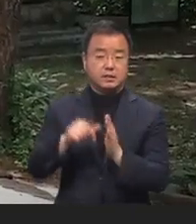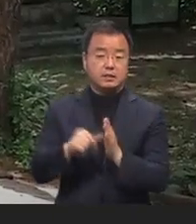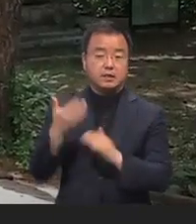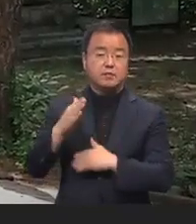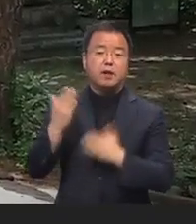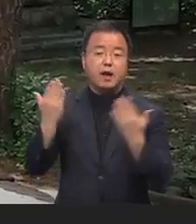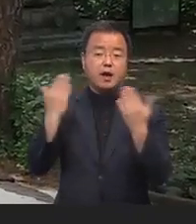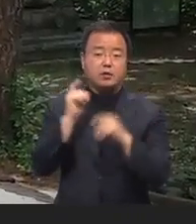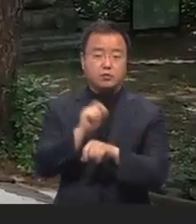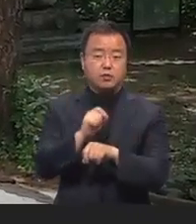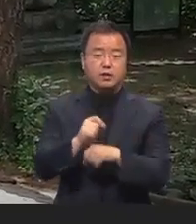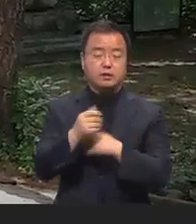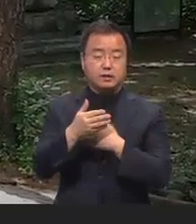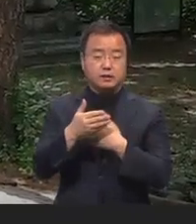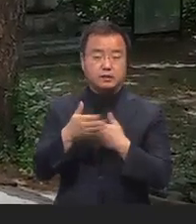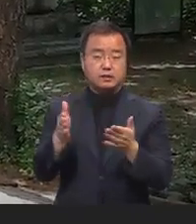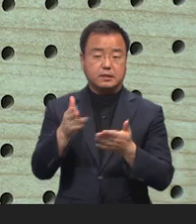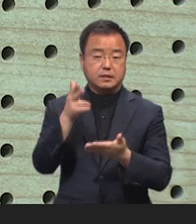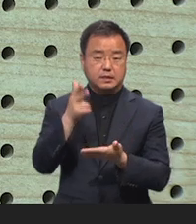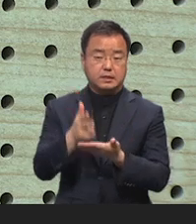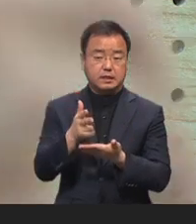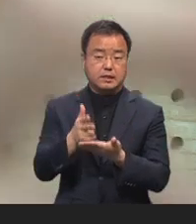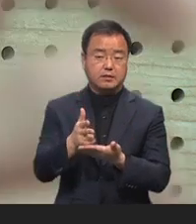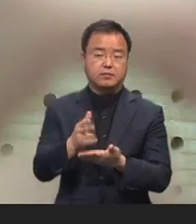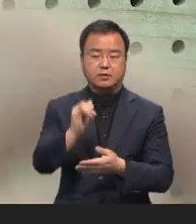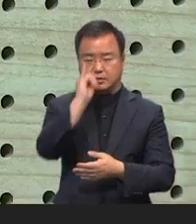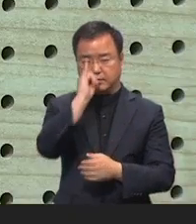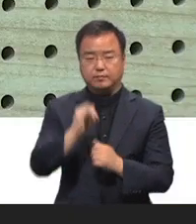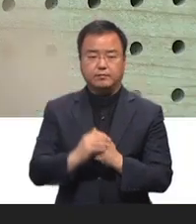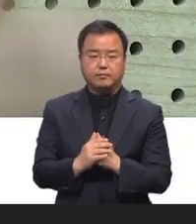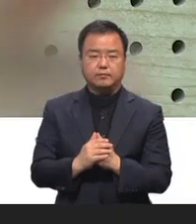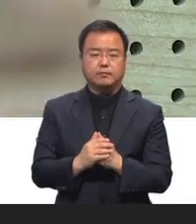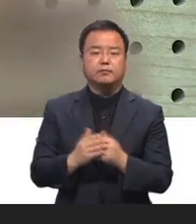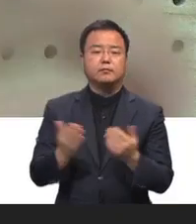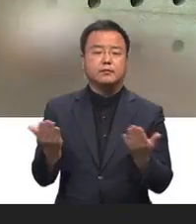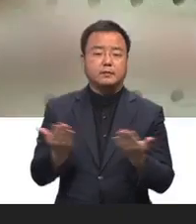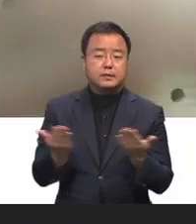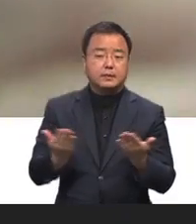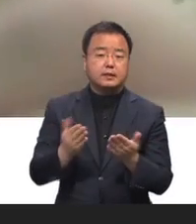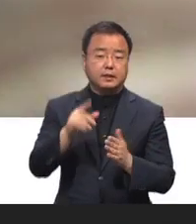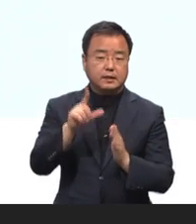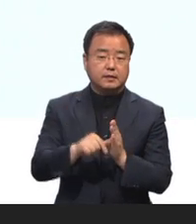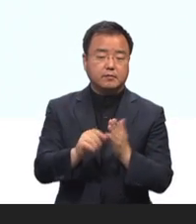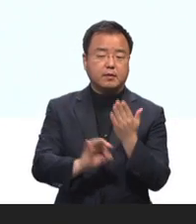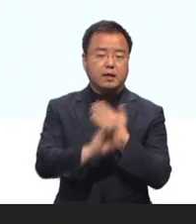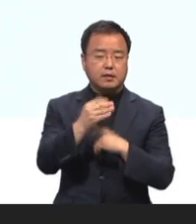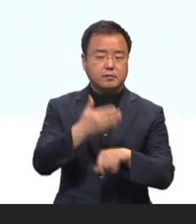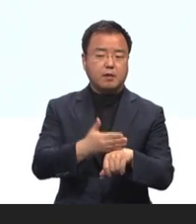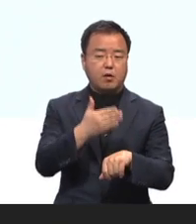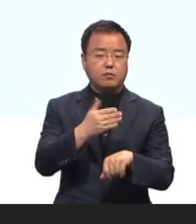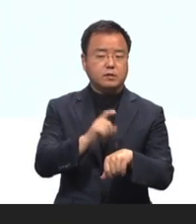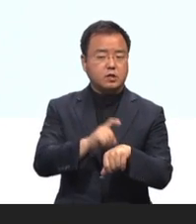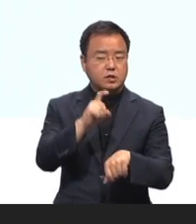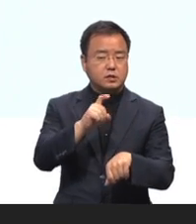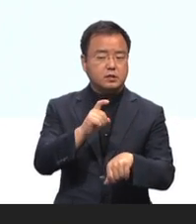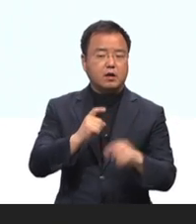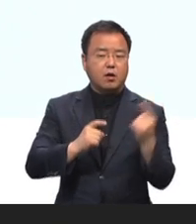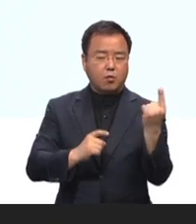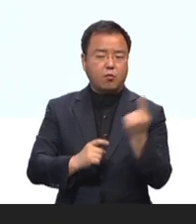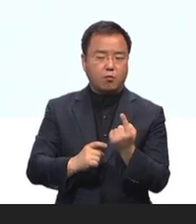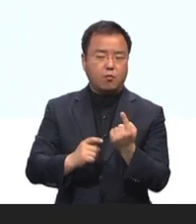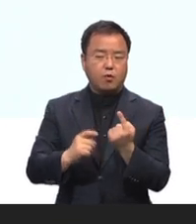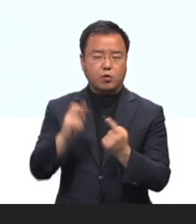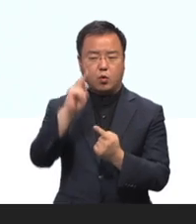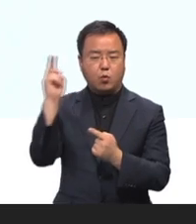버젓이 주차돼 있곤 했습니다 물 곳이 원석 뭐하지 마우스 1 뭐 이렇게 열쇠와 소 2세